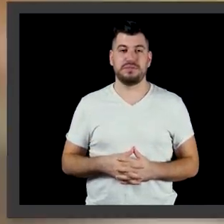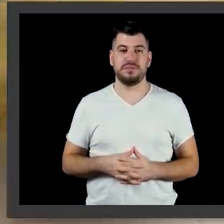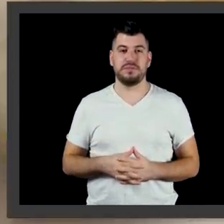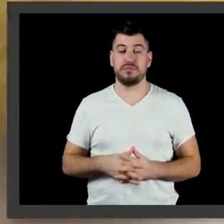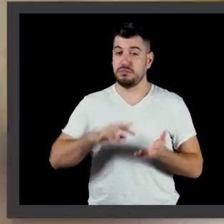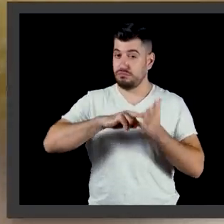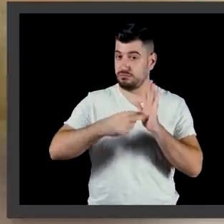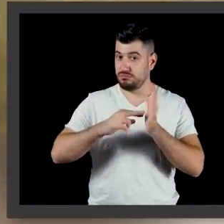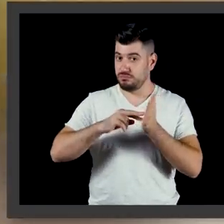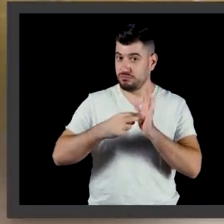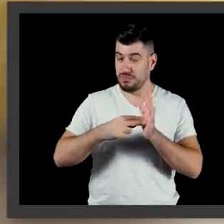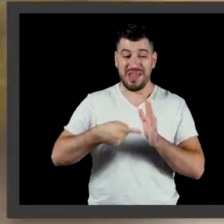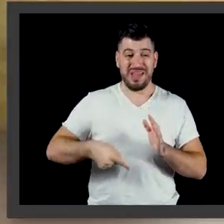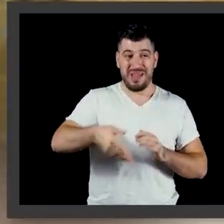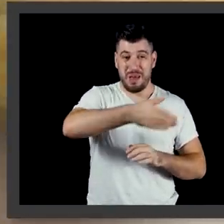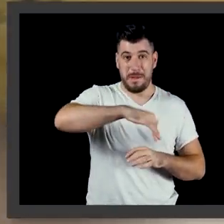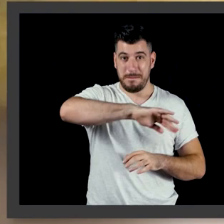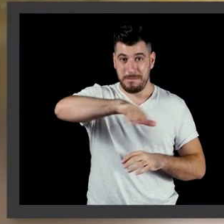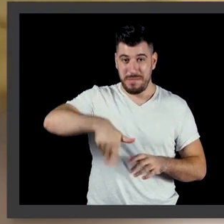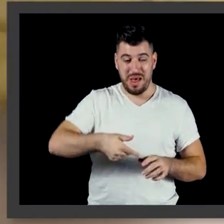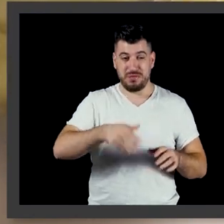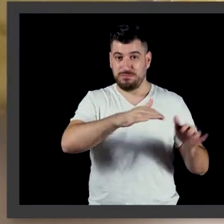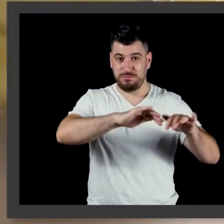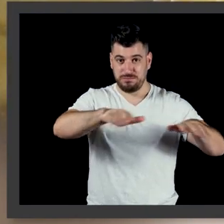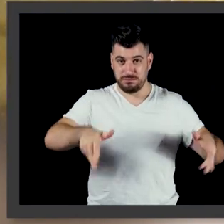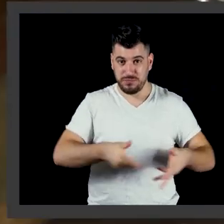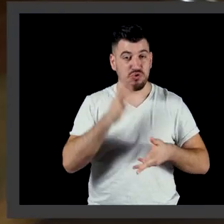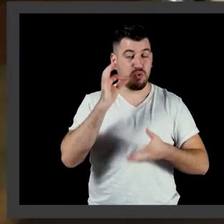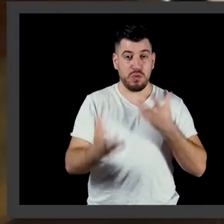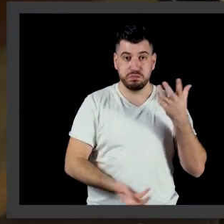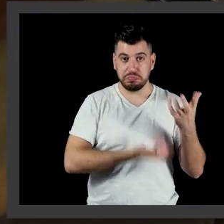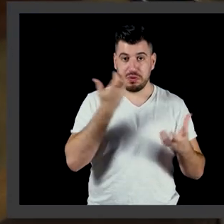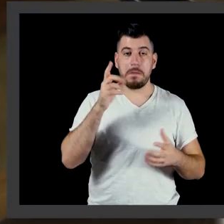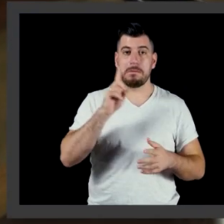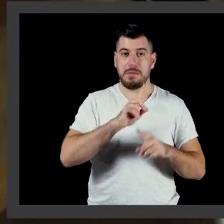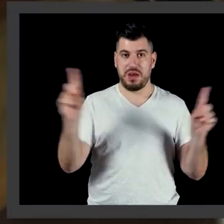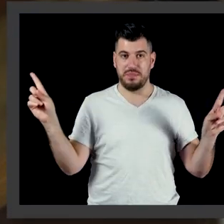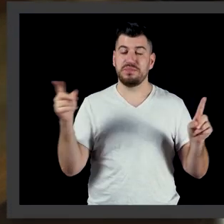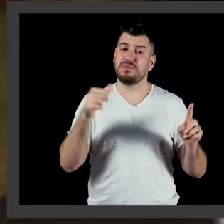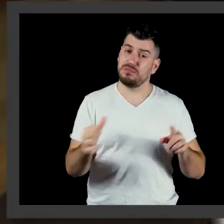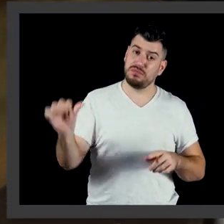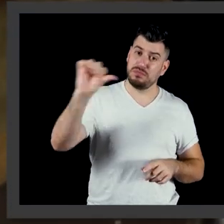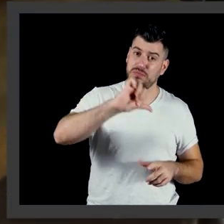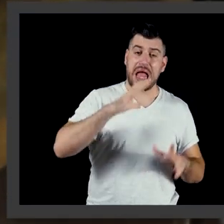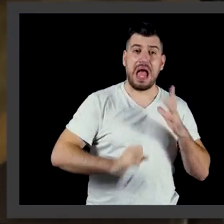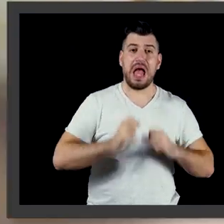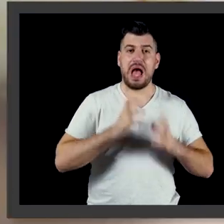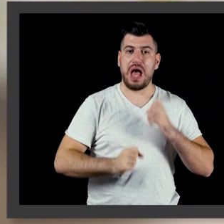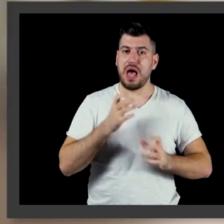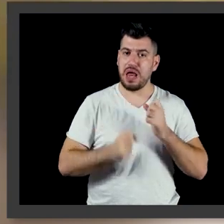Προσέχουμε να παίρνουμε και από τα πλάγια της κατσαρόλας το αλεύρι για να μην καεί. Προσθέτουμε το γάλα πάντα σε αρκετές